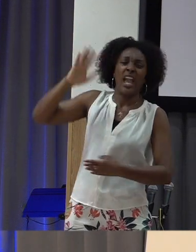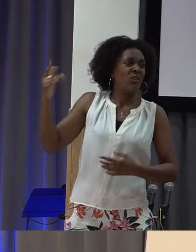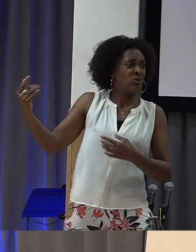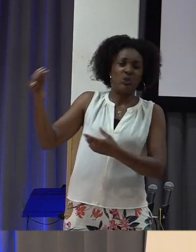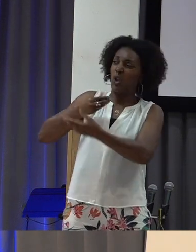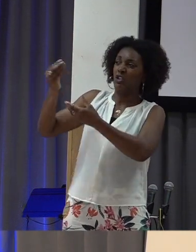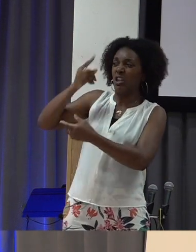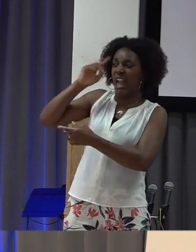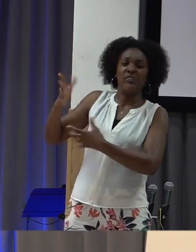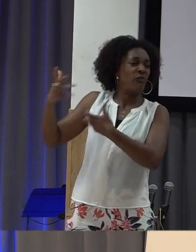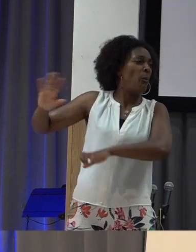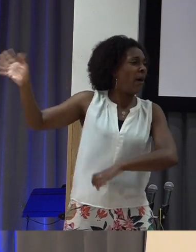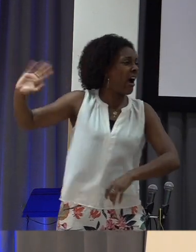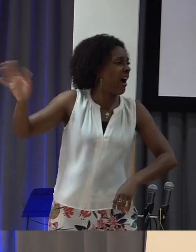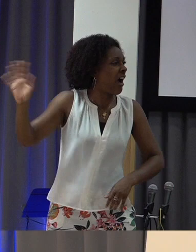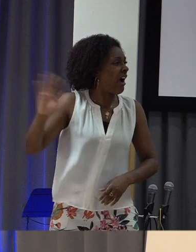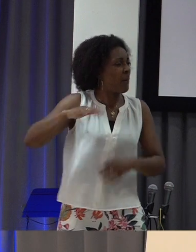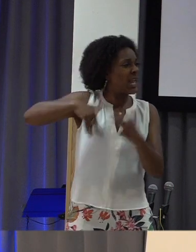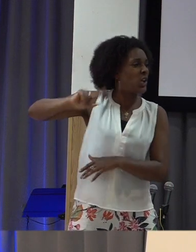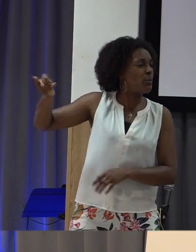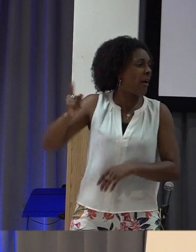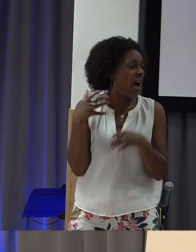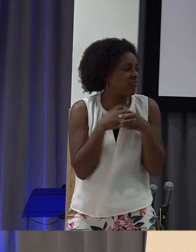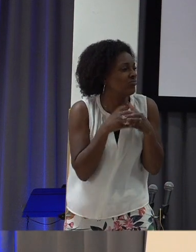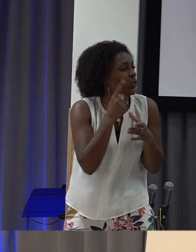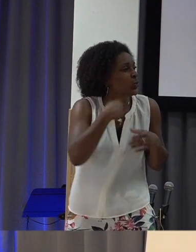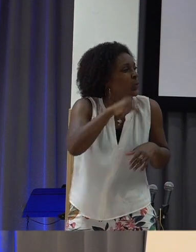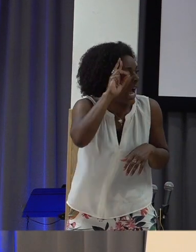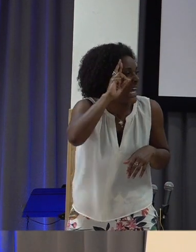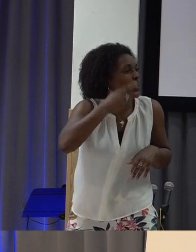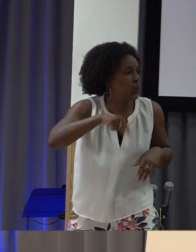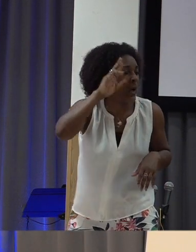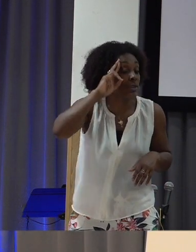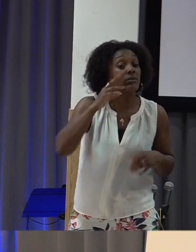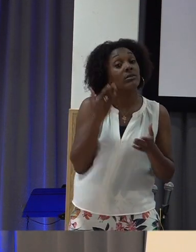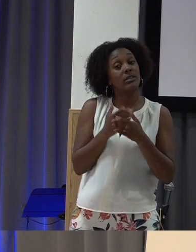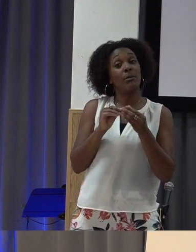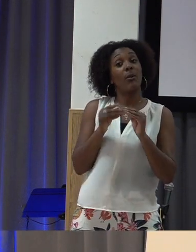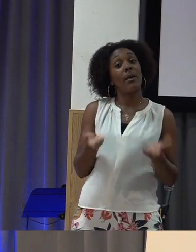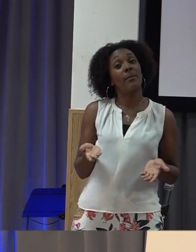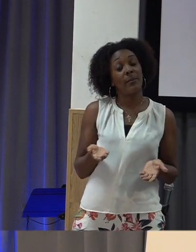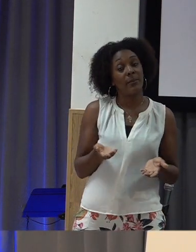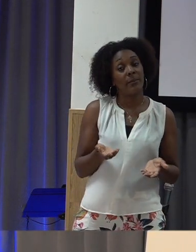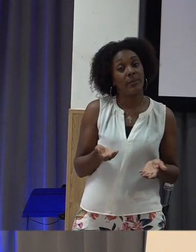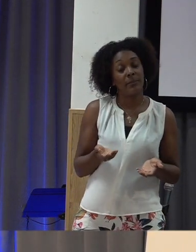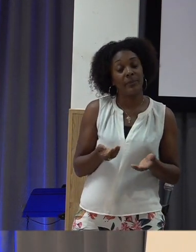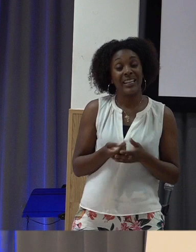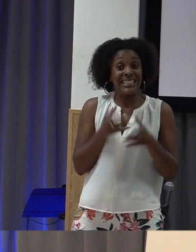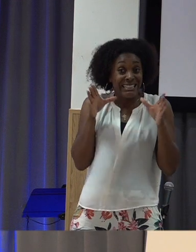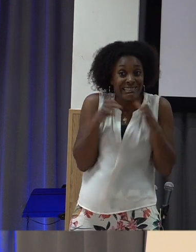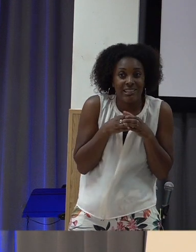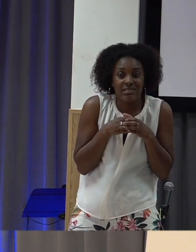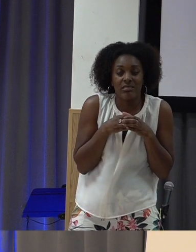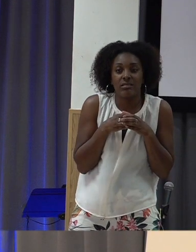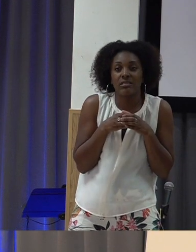soit possible, pour que l'ivraie et le bon grain ne puissent pousser côte à côte. Et enfin, l'esprit de secte,